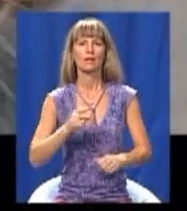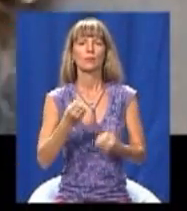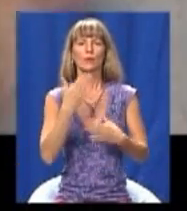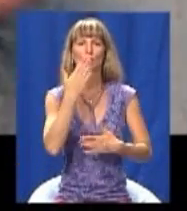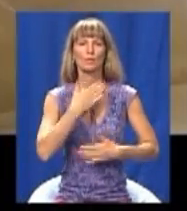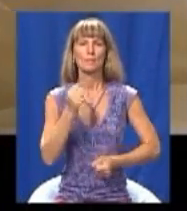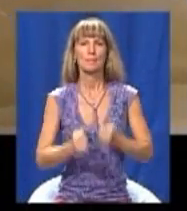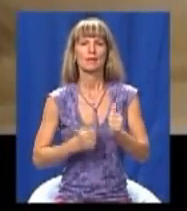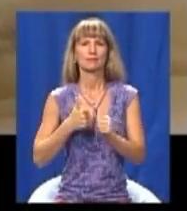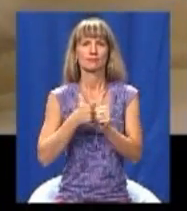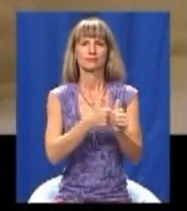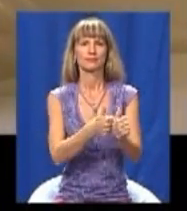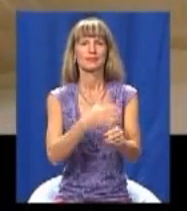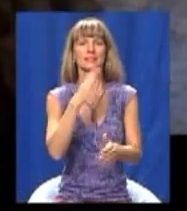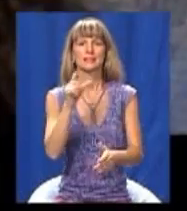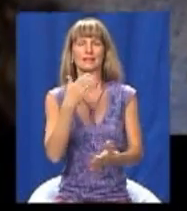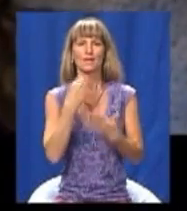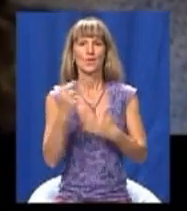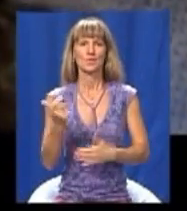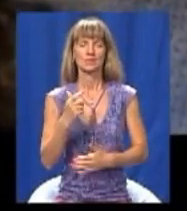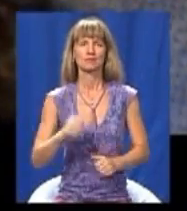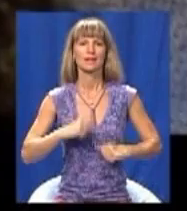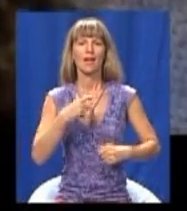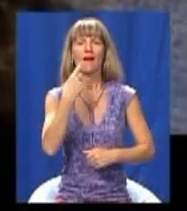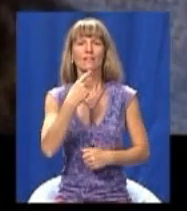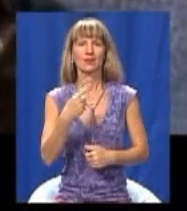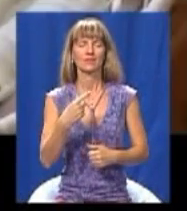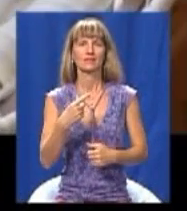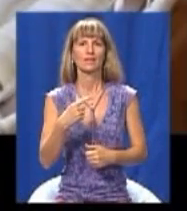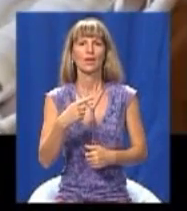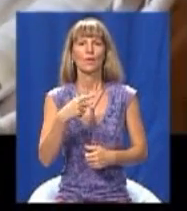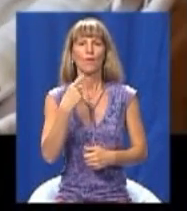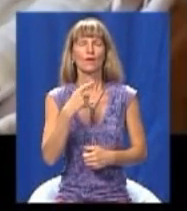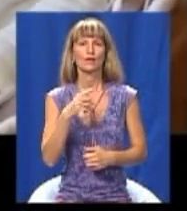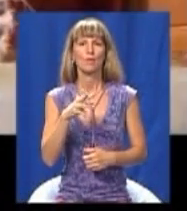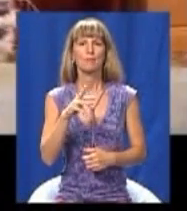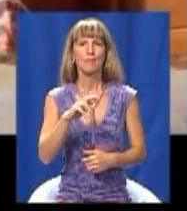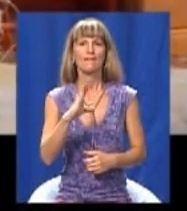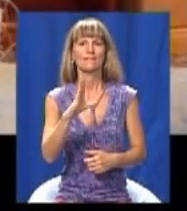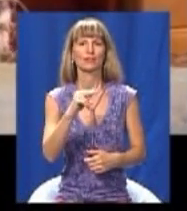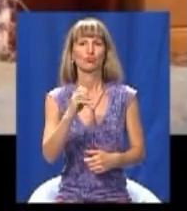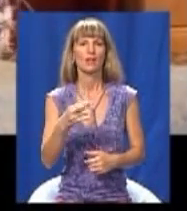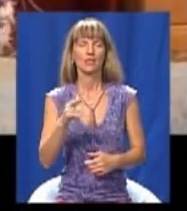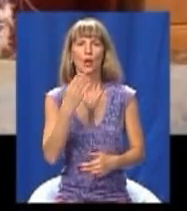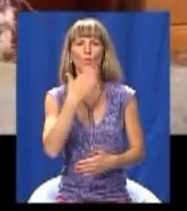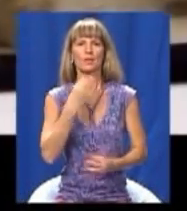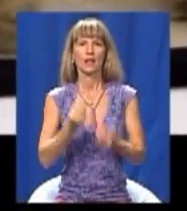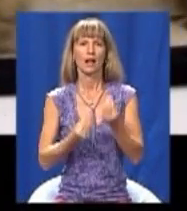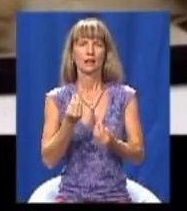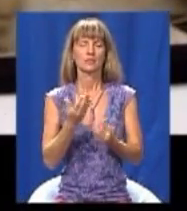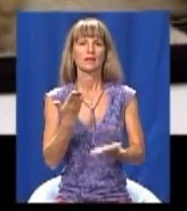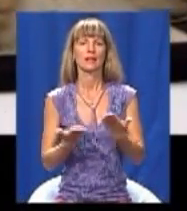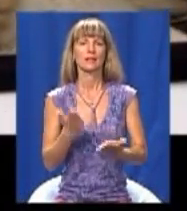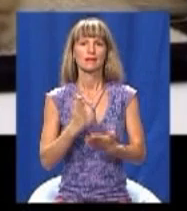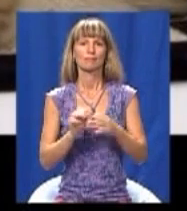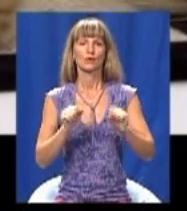обожнює бігати хвостиком за своїм господарем, намагається говорити з ним вимогливим м'явчанням. Ще киця дуже любить гратися, але якщо є